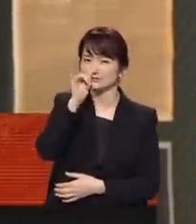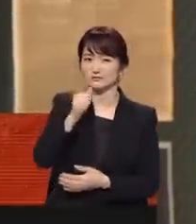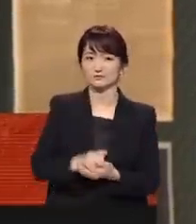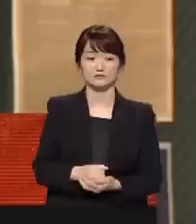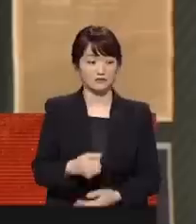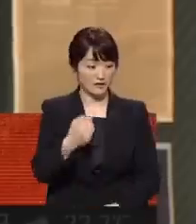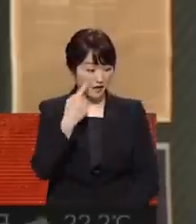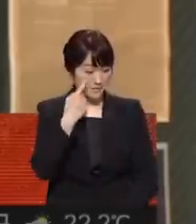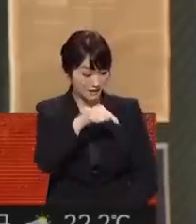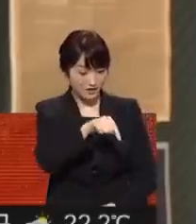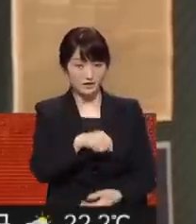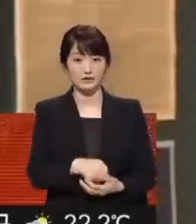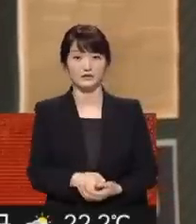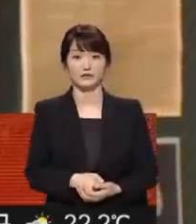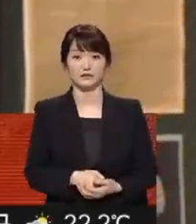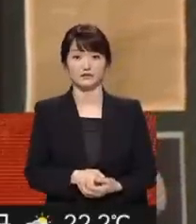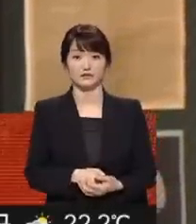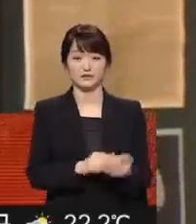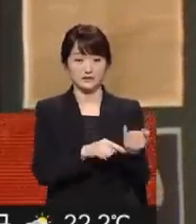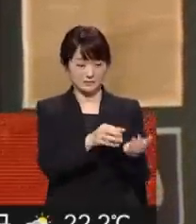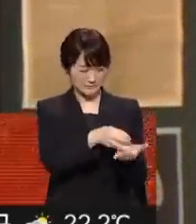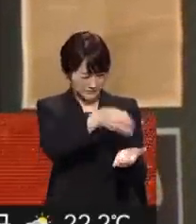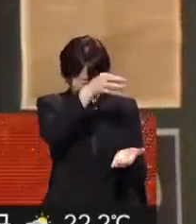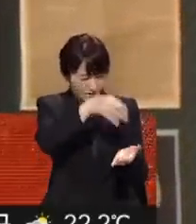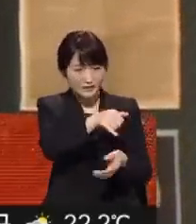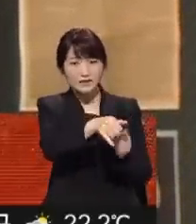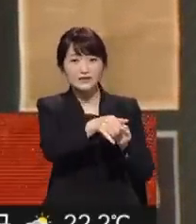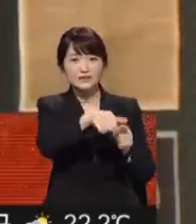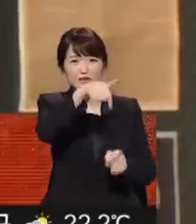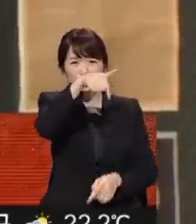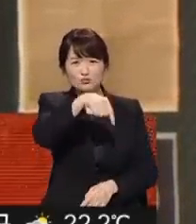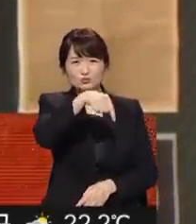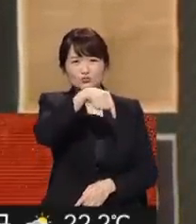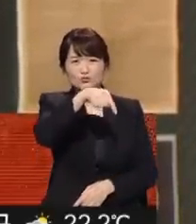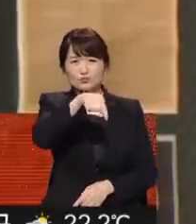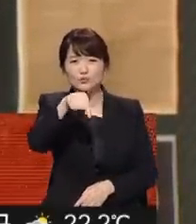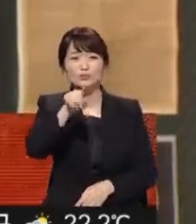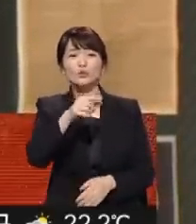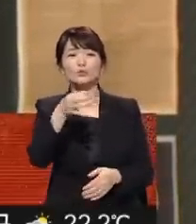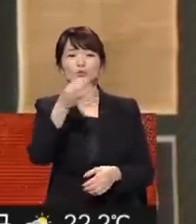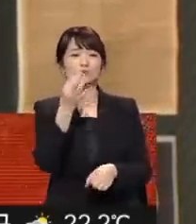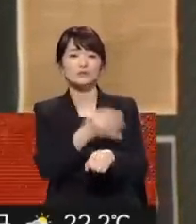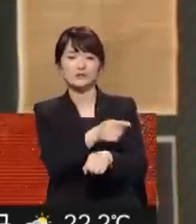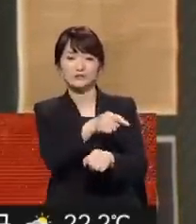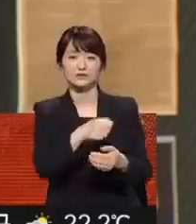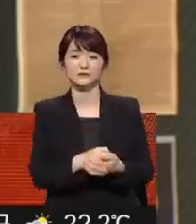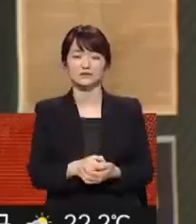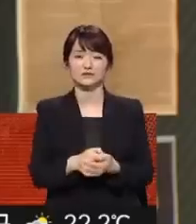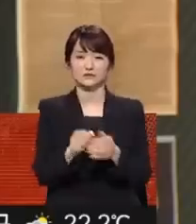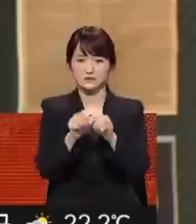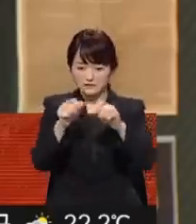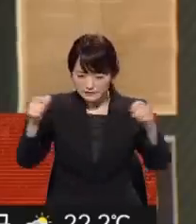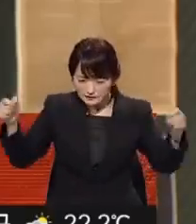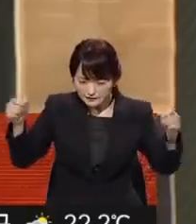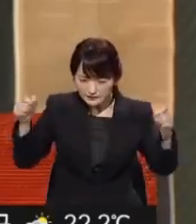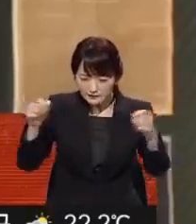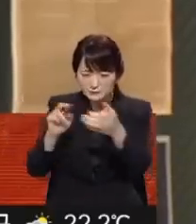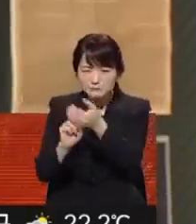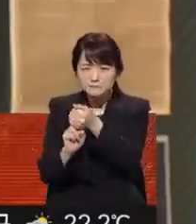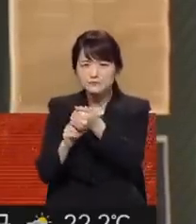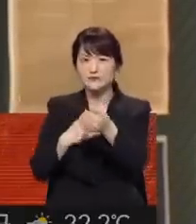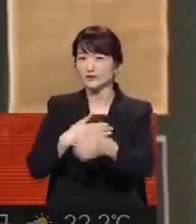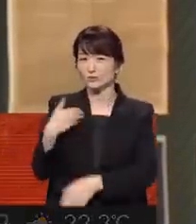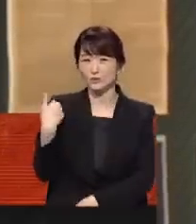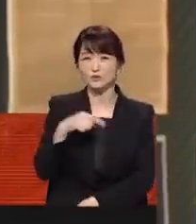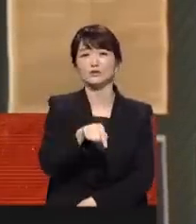한번 해봐. 어? 야, 너 그리고 당신 그 명품 가방 그 구씨 그거 뭔 돈으로 샀어? 어? 장롱 속에 숨겨놓으면 내가 못 볼 줄